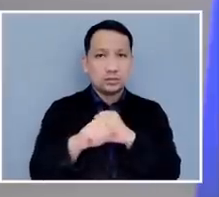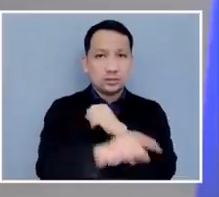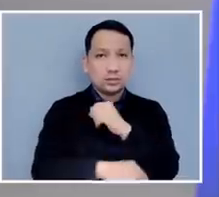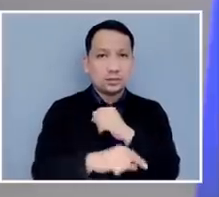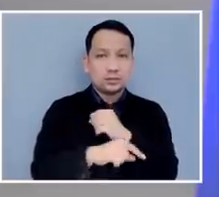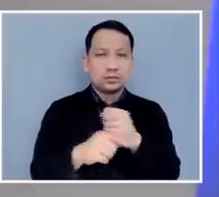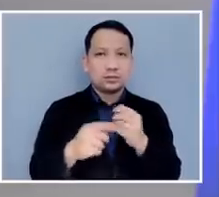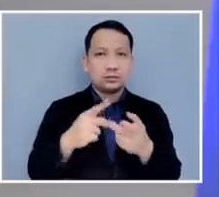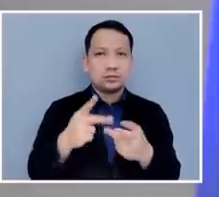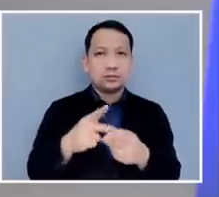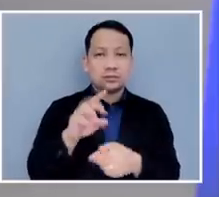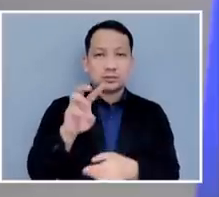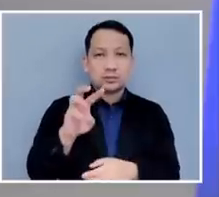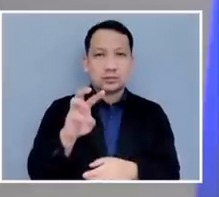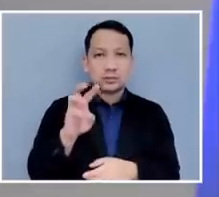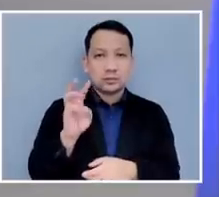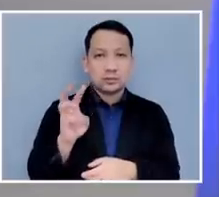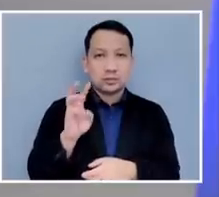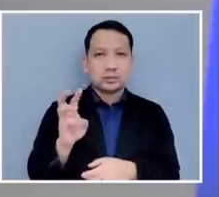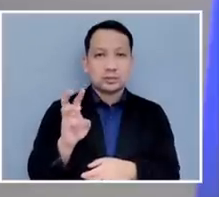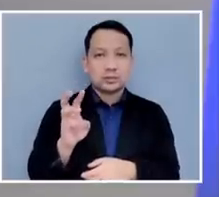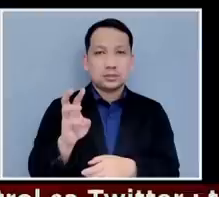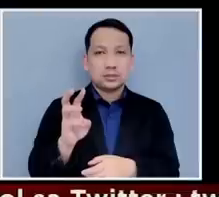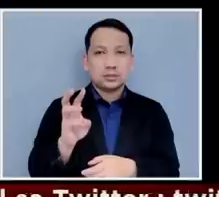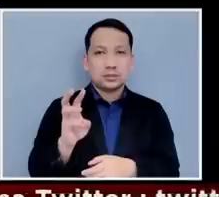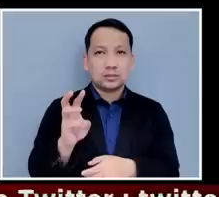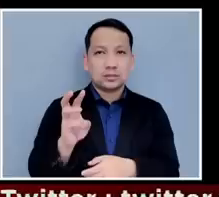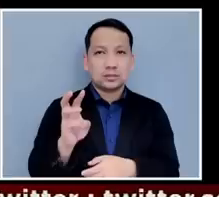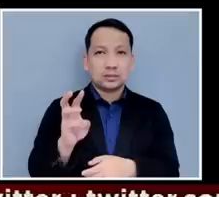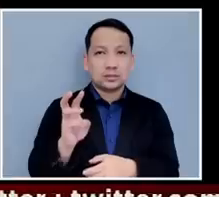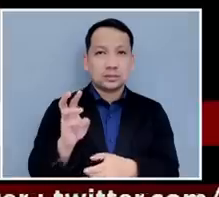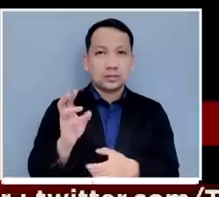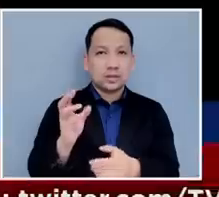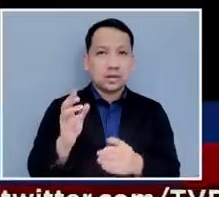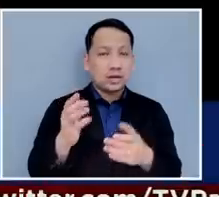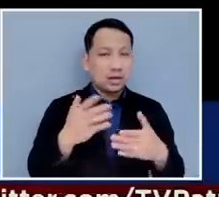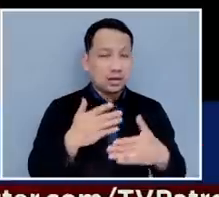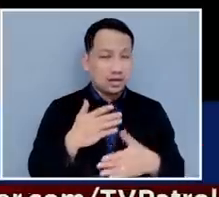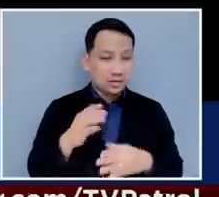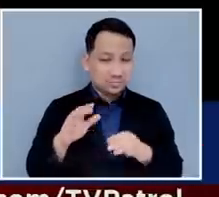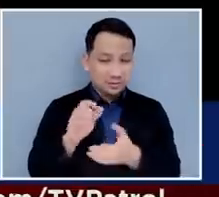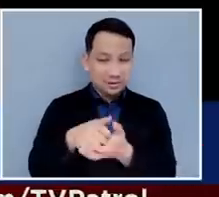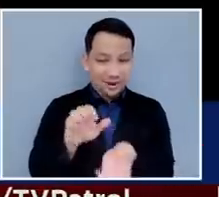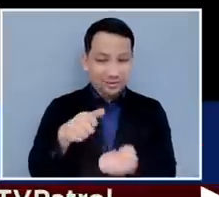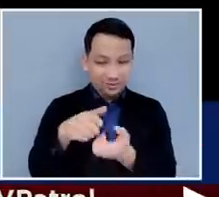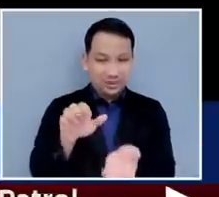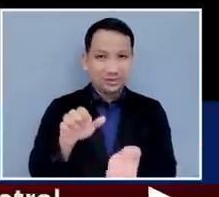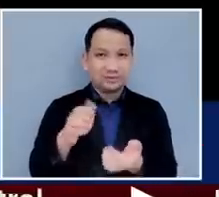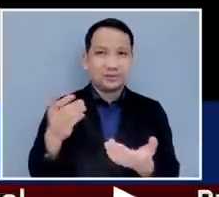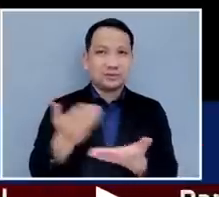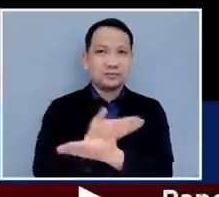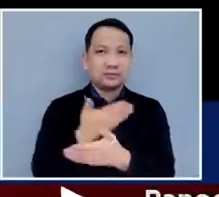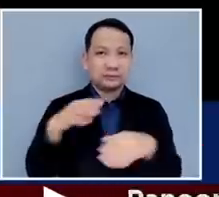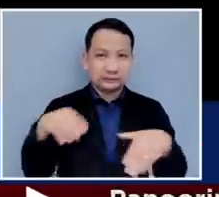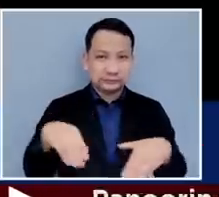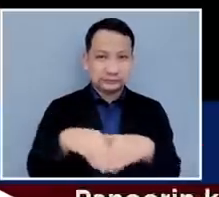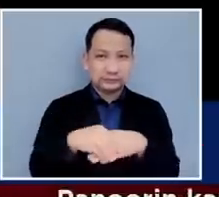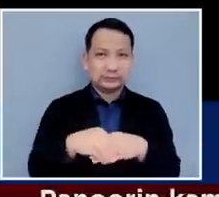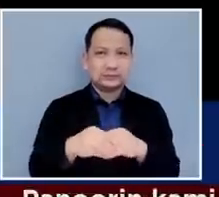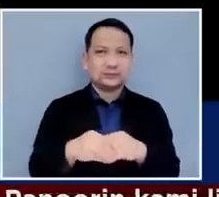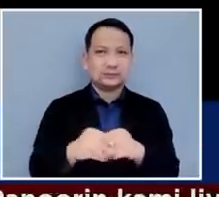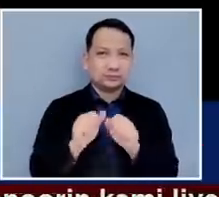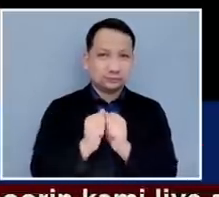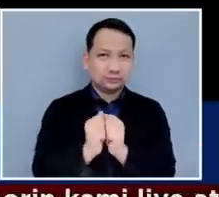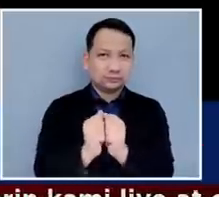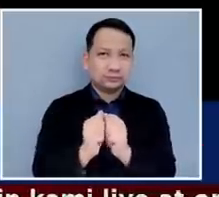mahigit 6 na pung aso. Parehong pet lover kasi ang mag-asawa at bago pa sila magpakasal ay kasakasama na